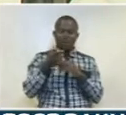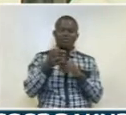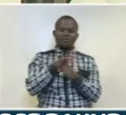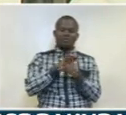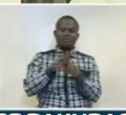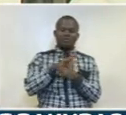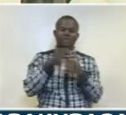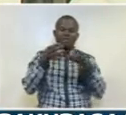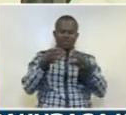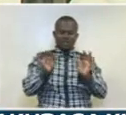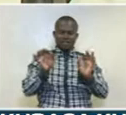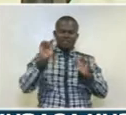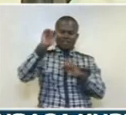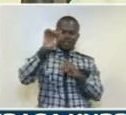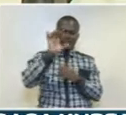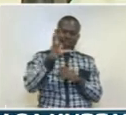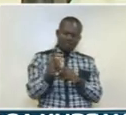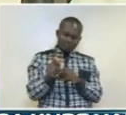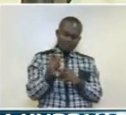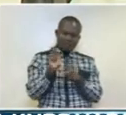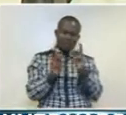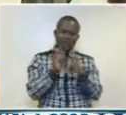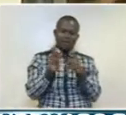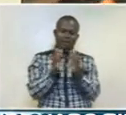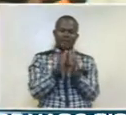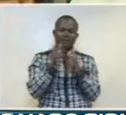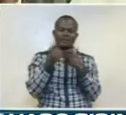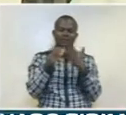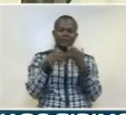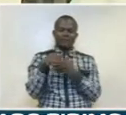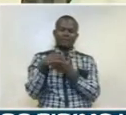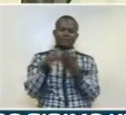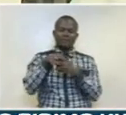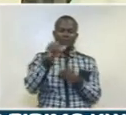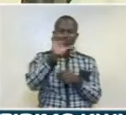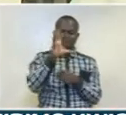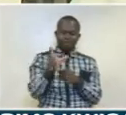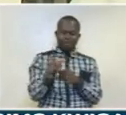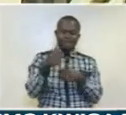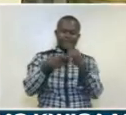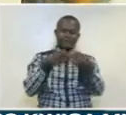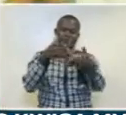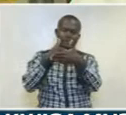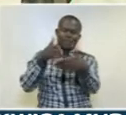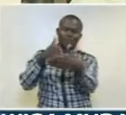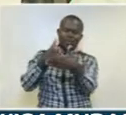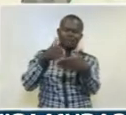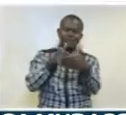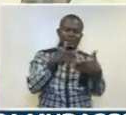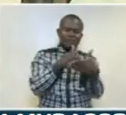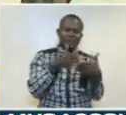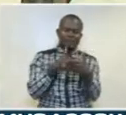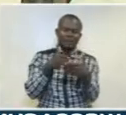bwisanzure indege za Afurika, ibigo bitwara abantu n'ibintu muri Afurika bikomeza guhura